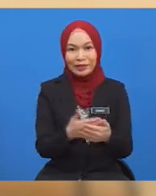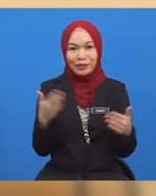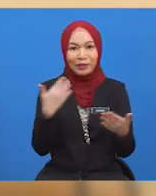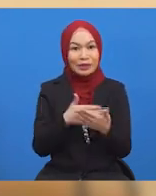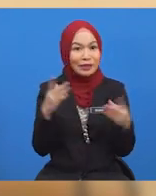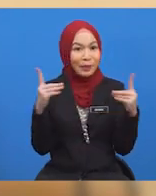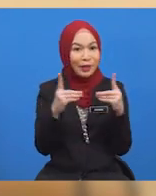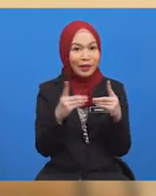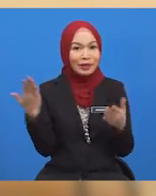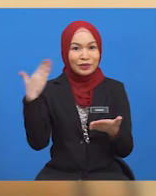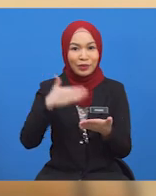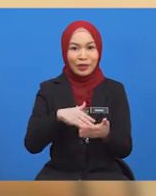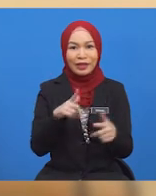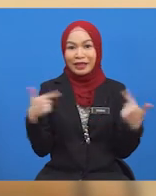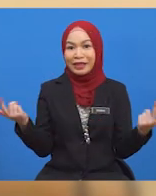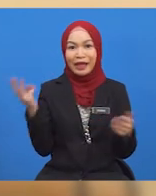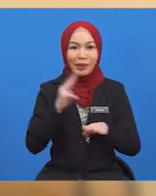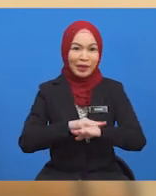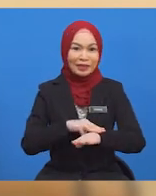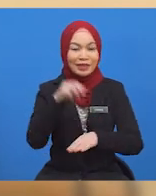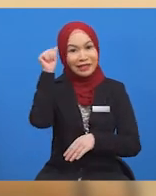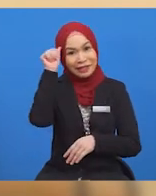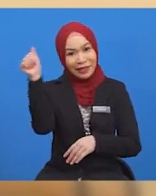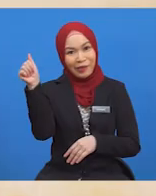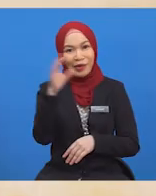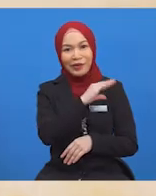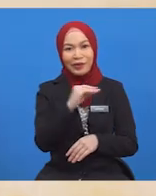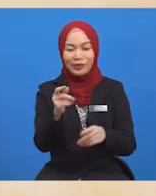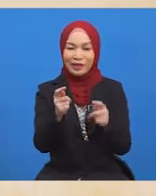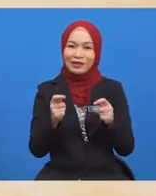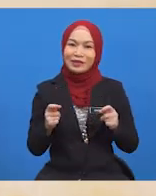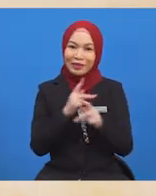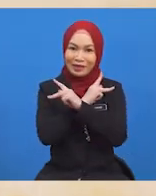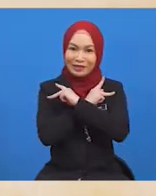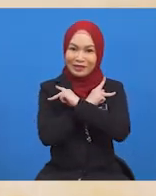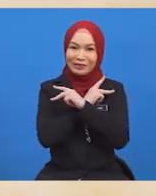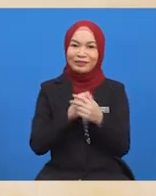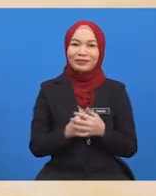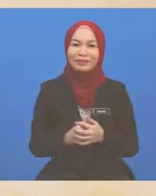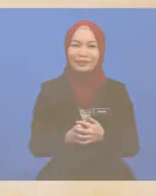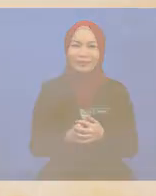kita berjumpa lagi di lain masa. Assalamualaikum dan terima kasih.